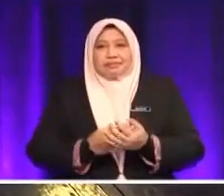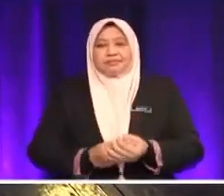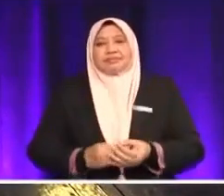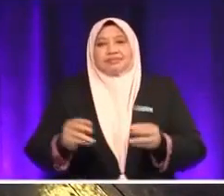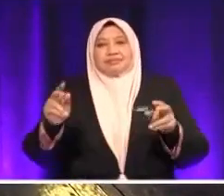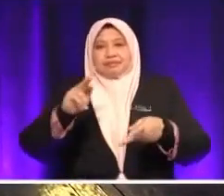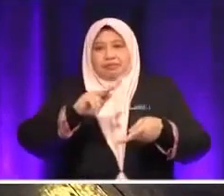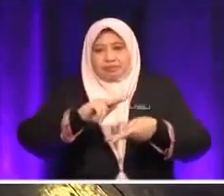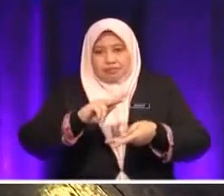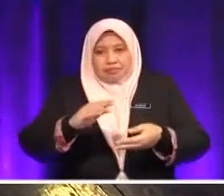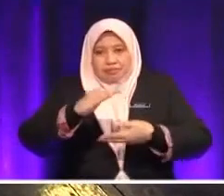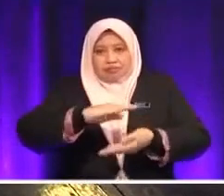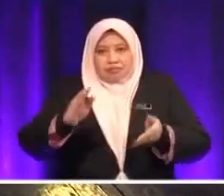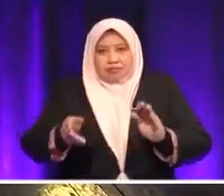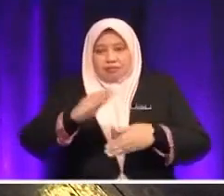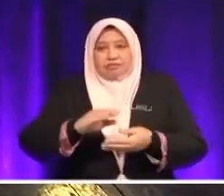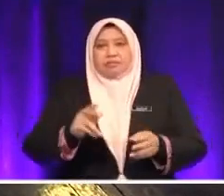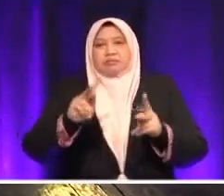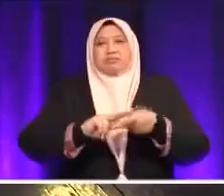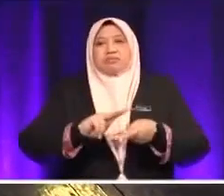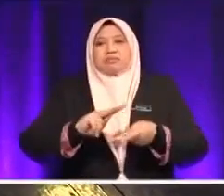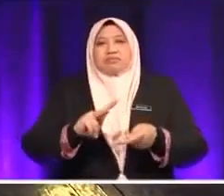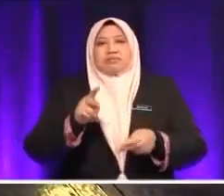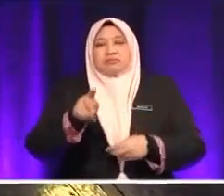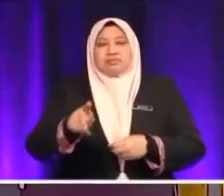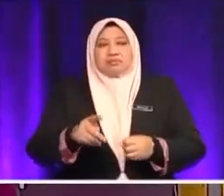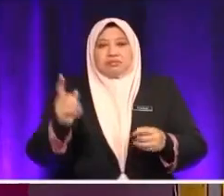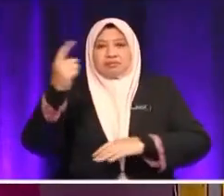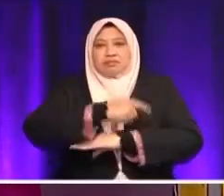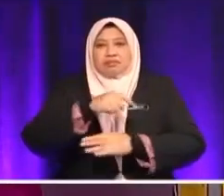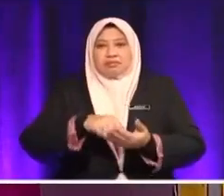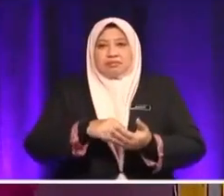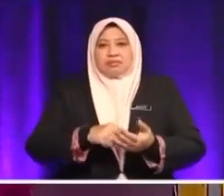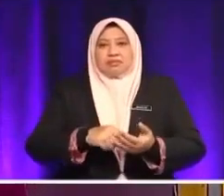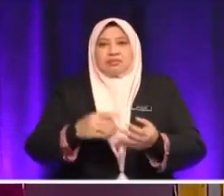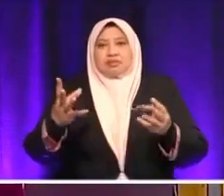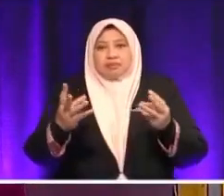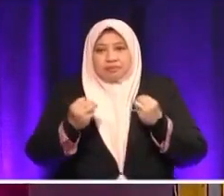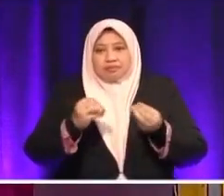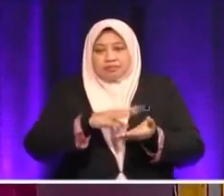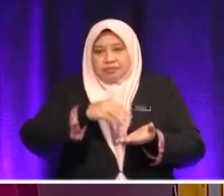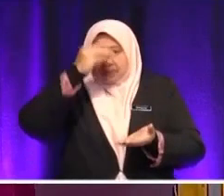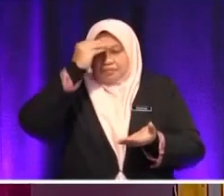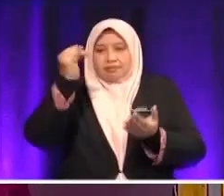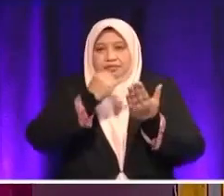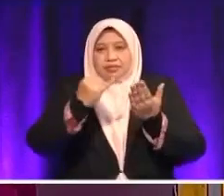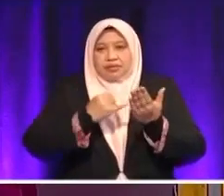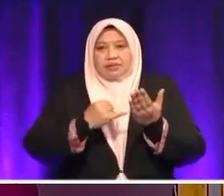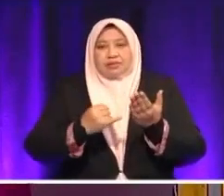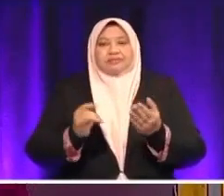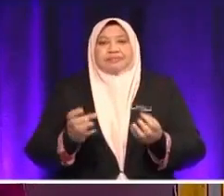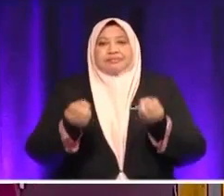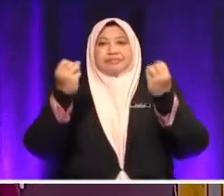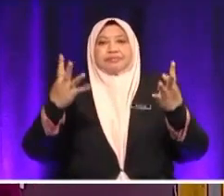sukatan serakah hari ini kita nak belajar melukis sebenarnya kita banyak activity